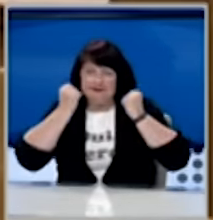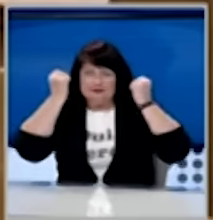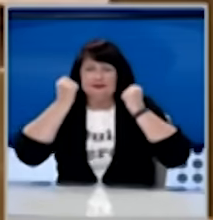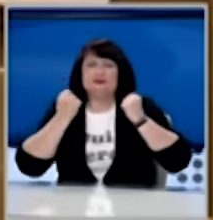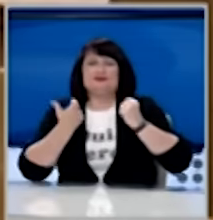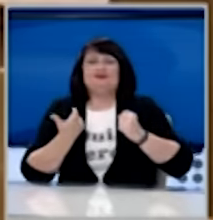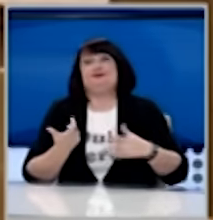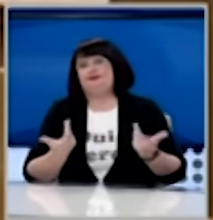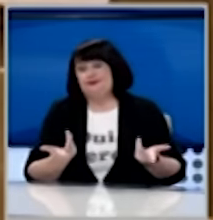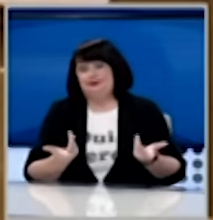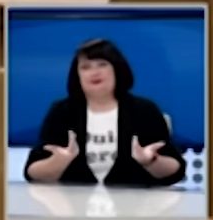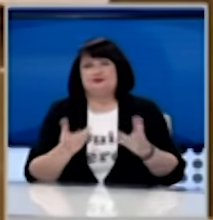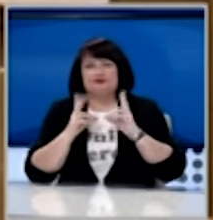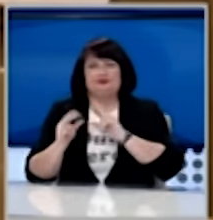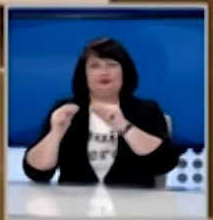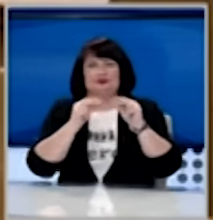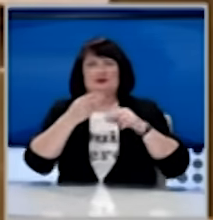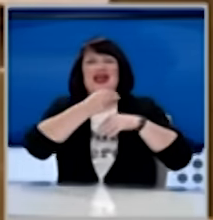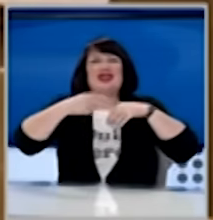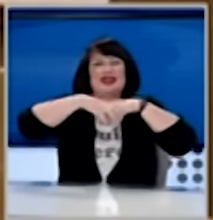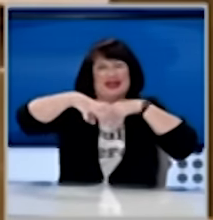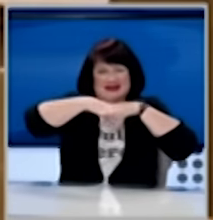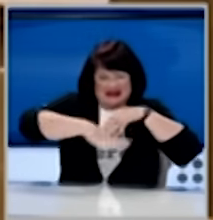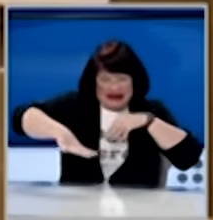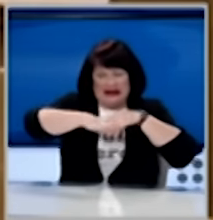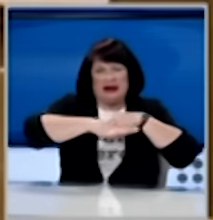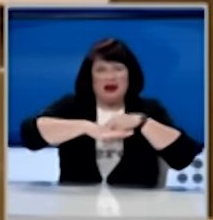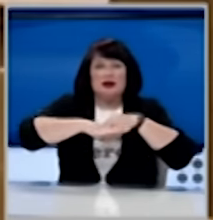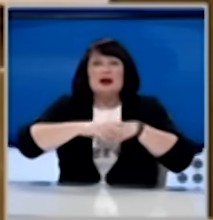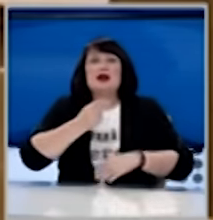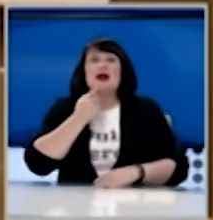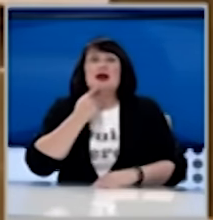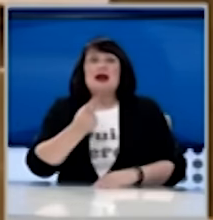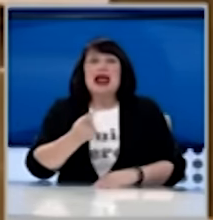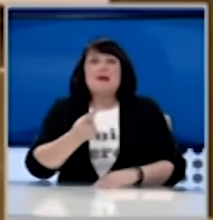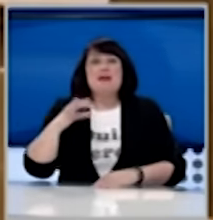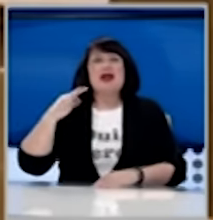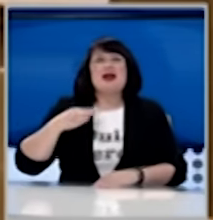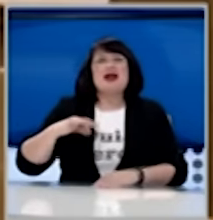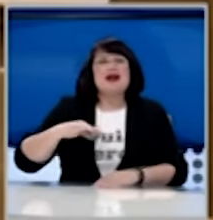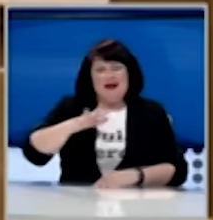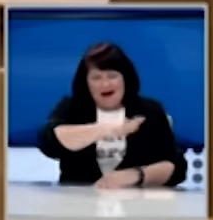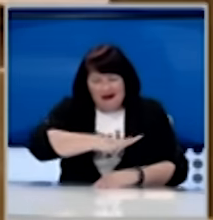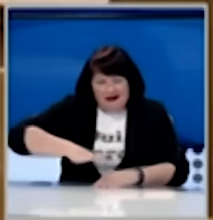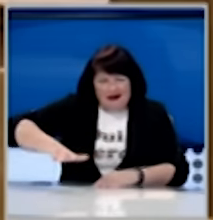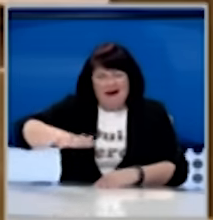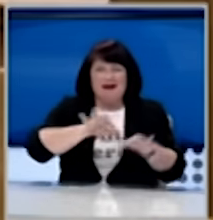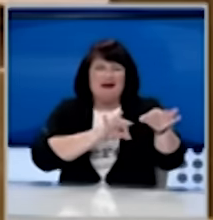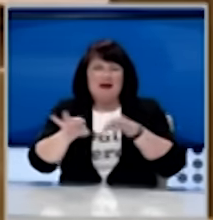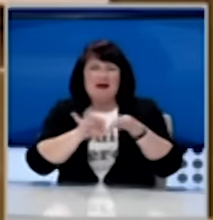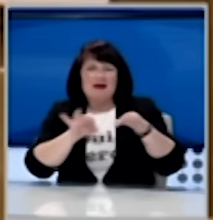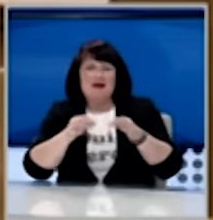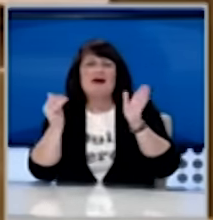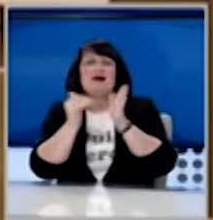όταν βέβαια μιλάμε για τη θεσσαλία μιλάμε για το θεσσαλικό κάμπο τους χιλιάδες αγρότες